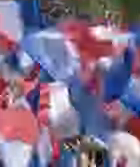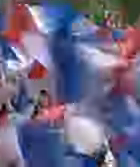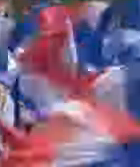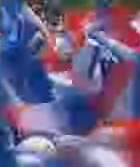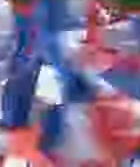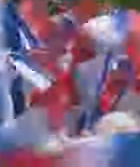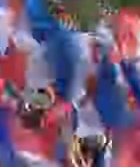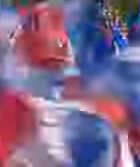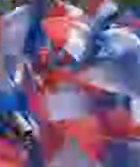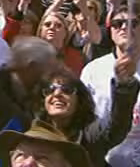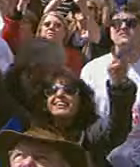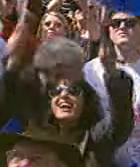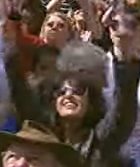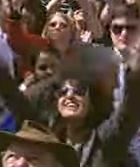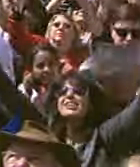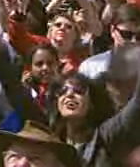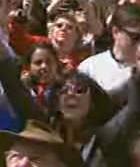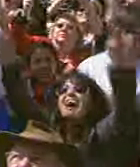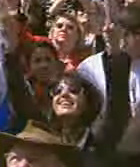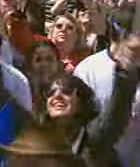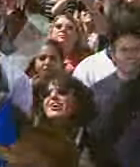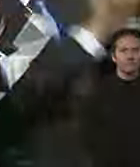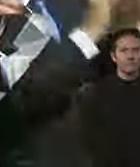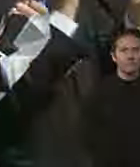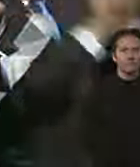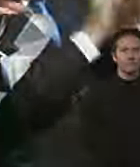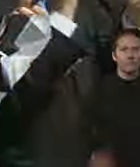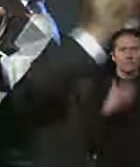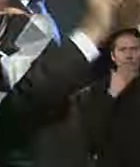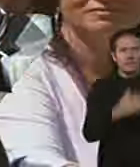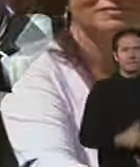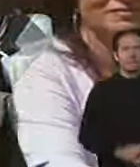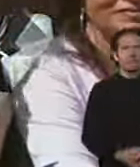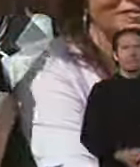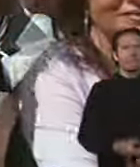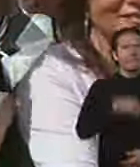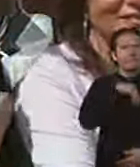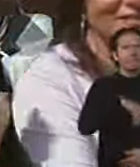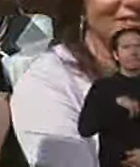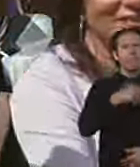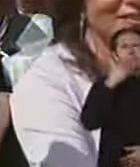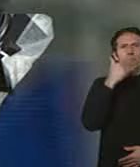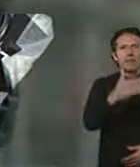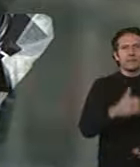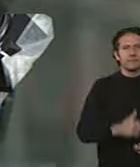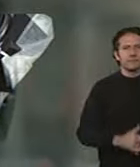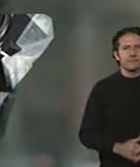merci merci merci beaucoup du fond de mon cœur